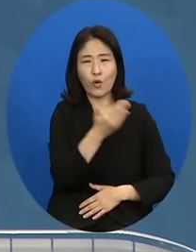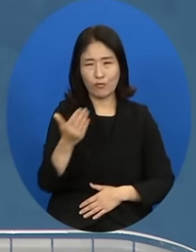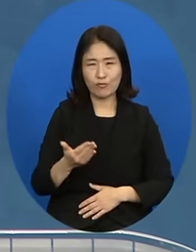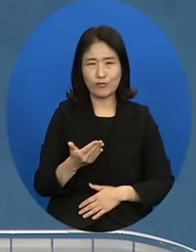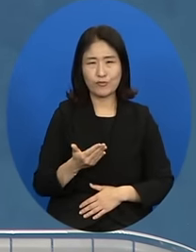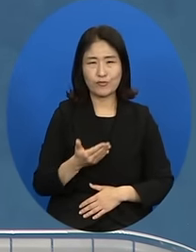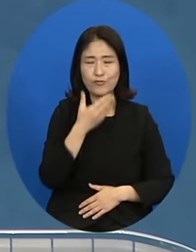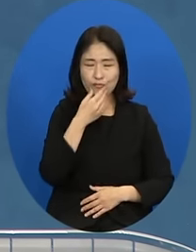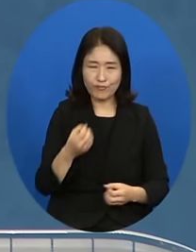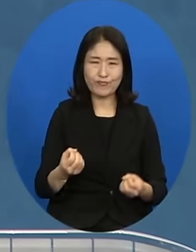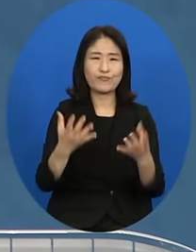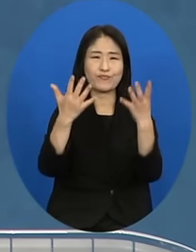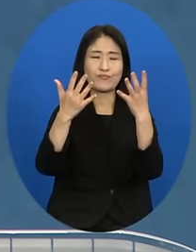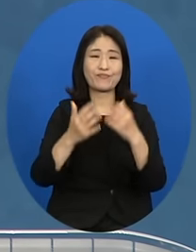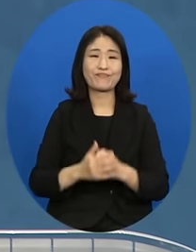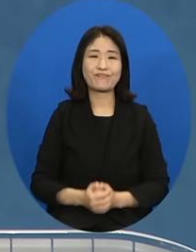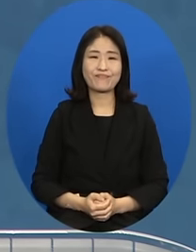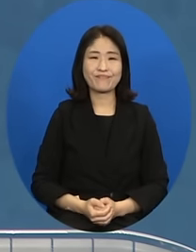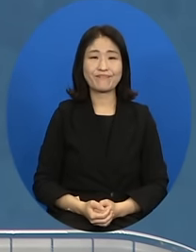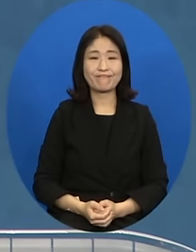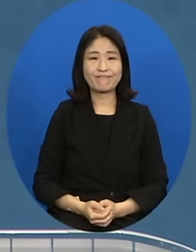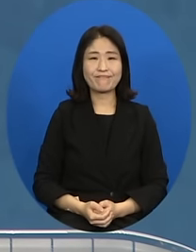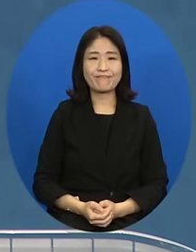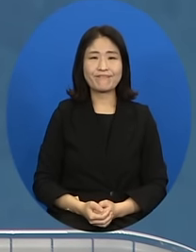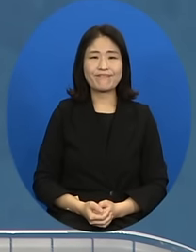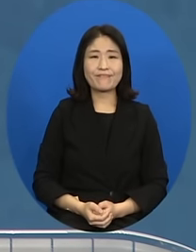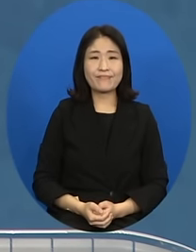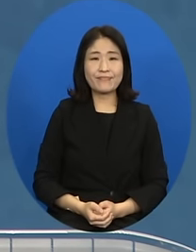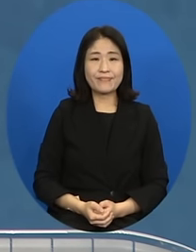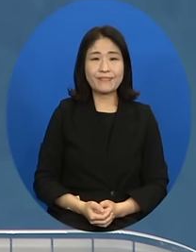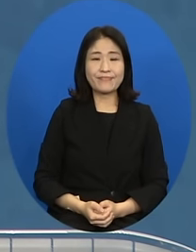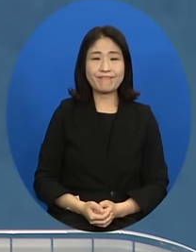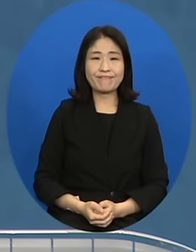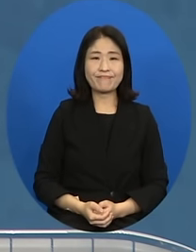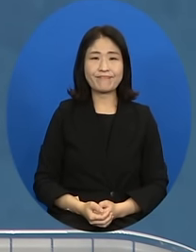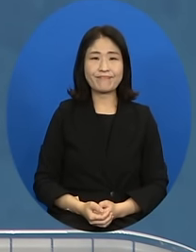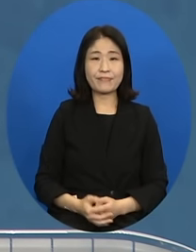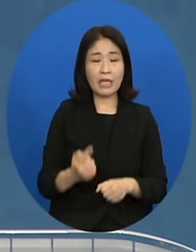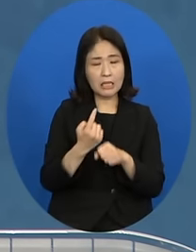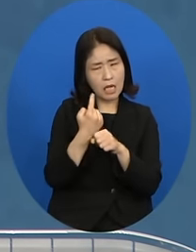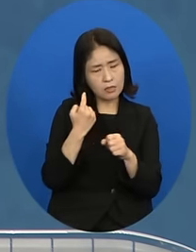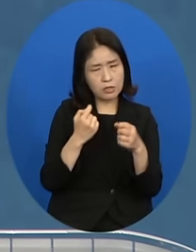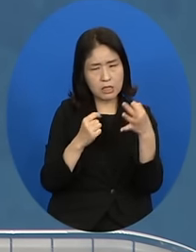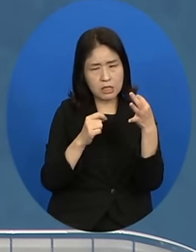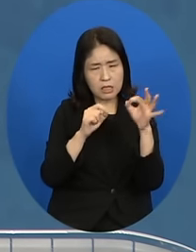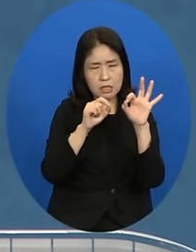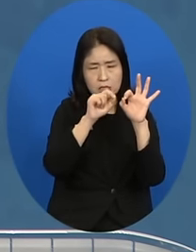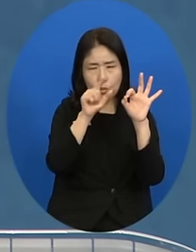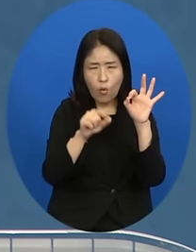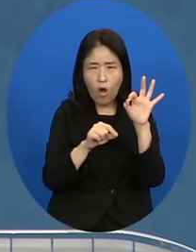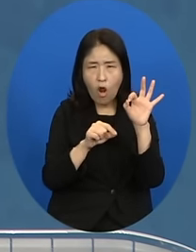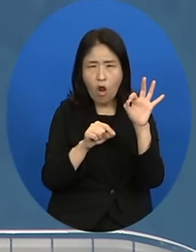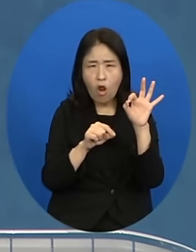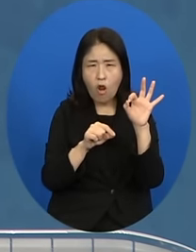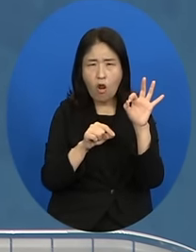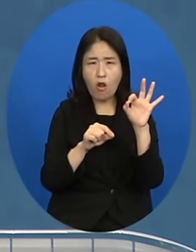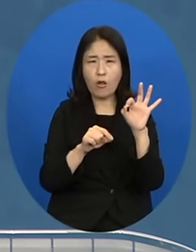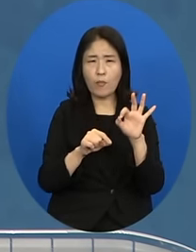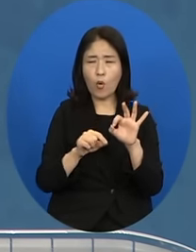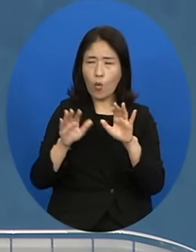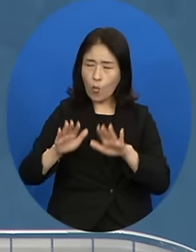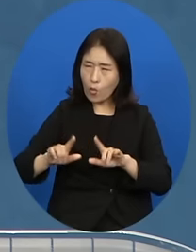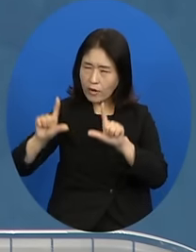축복합니다. 저는 길게는 작년 10월부터 짧게는